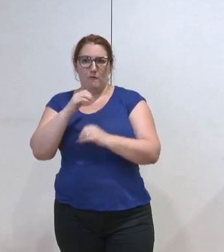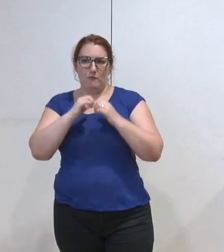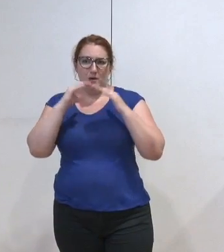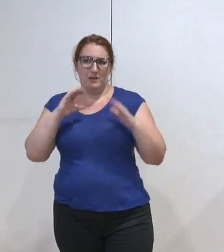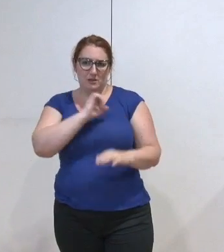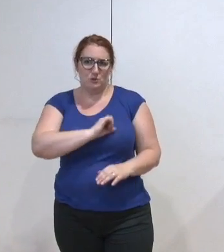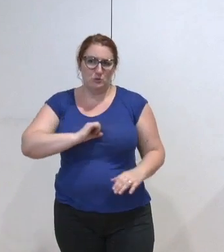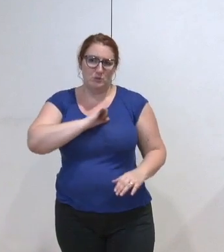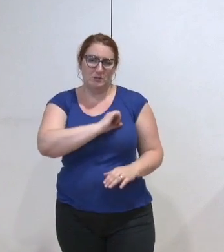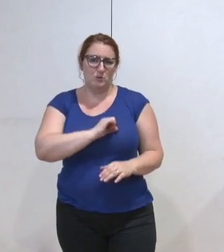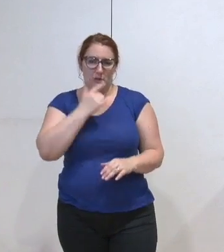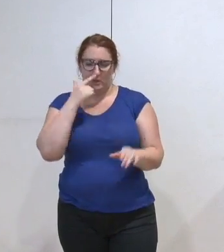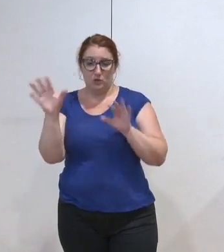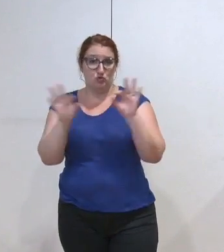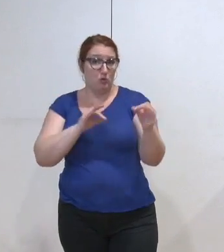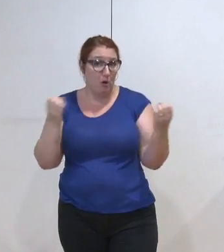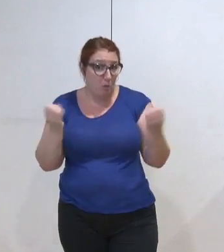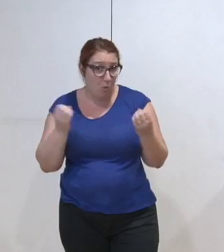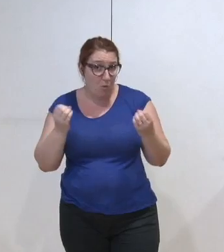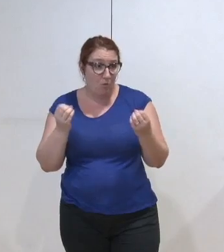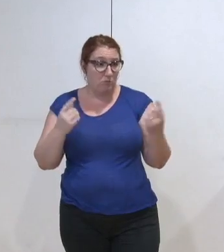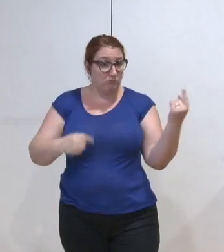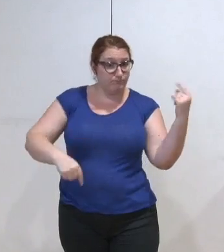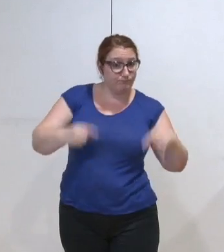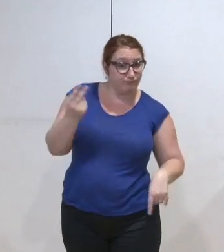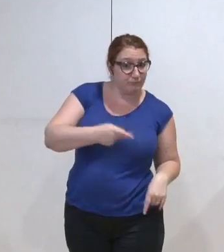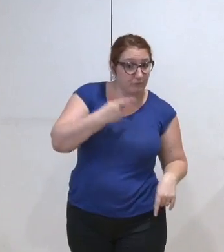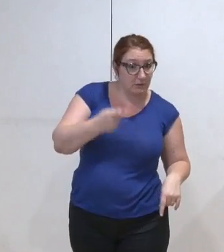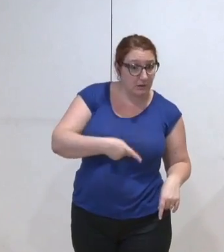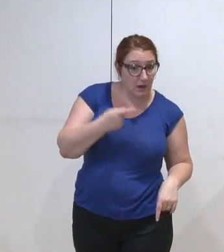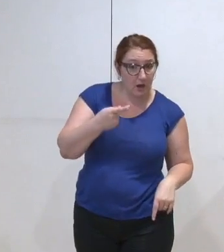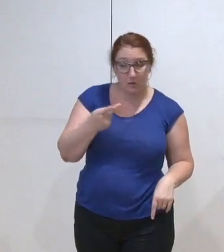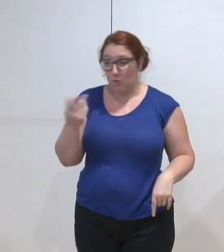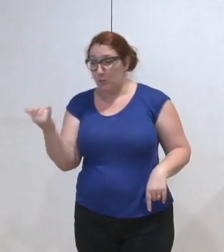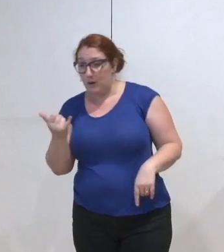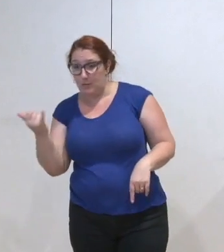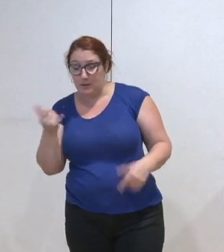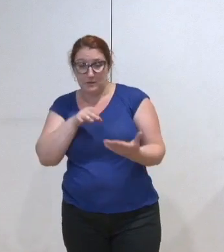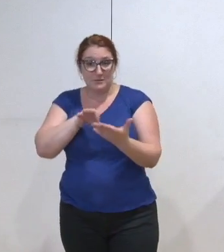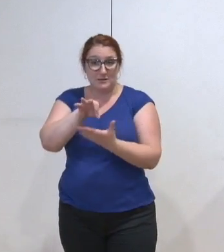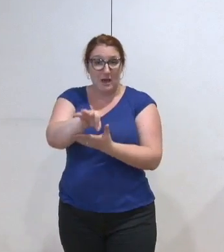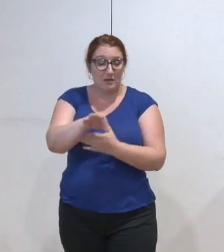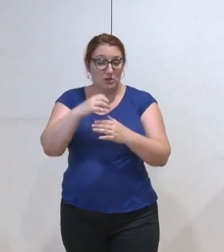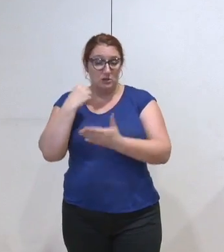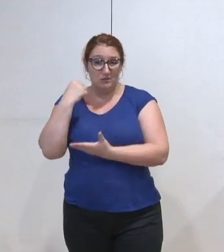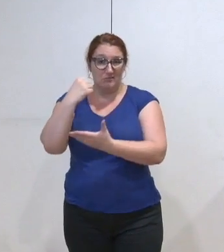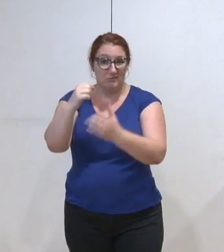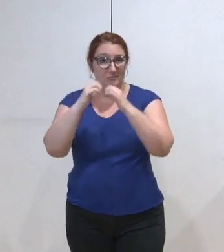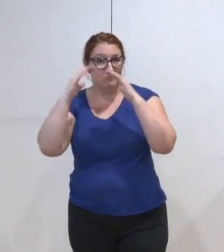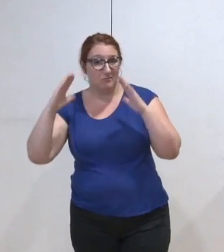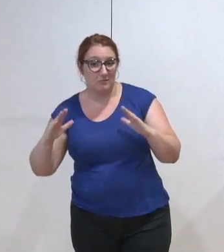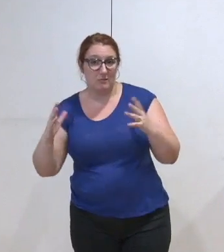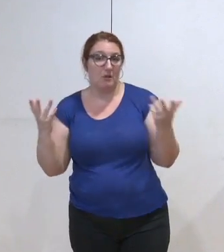où sont les choix aujourd'hui sur notamment la médicalisation ou non des logements foyers sur la stratégie patrimoniale de logement foyer vous évoquez des